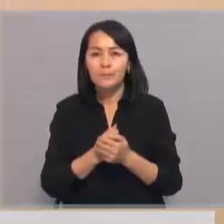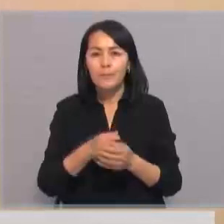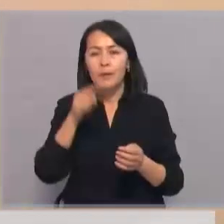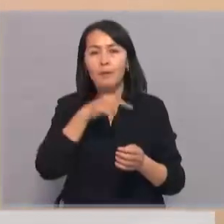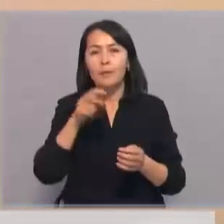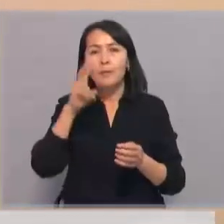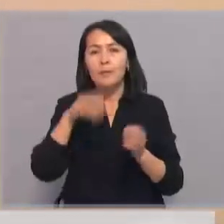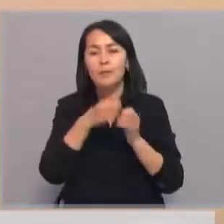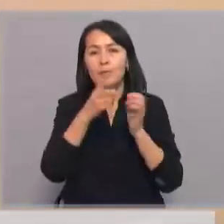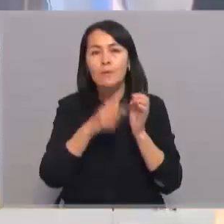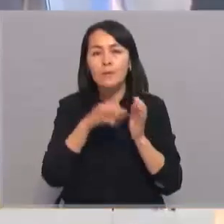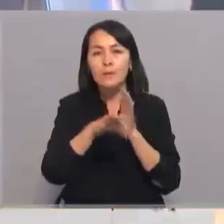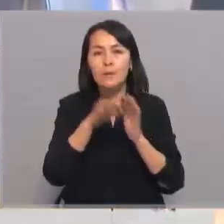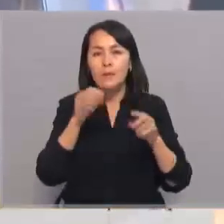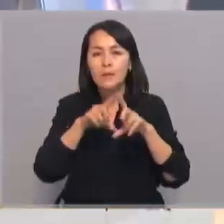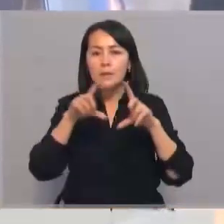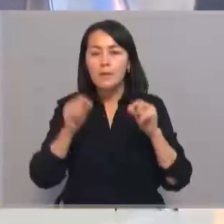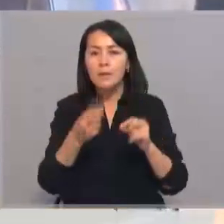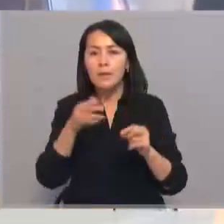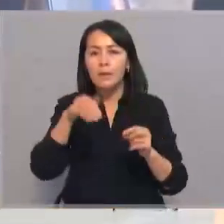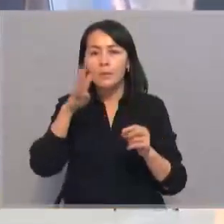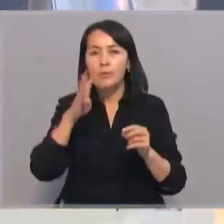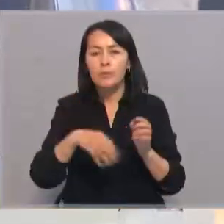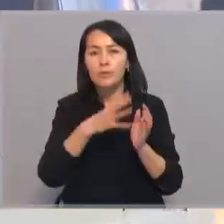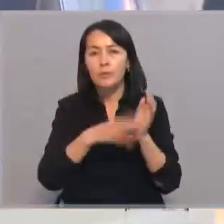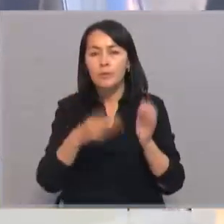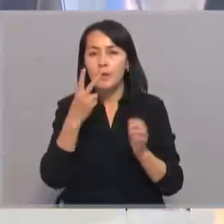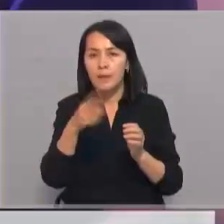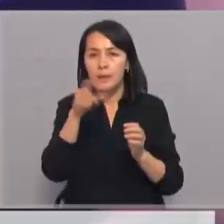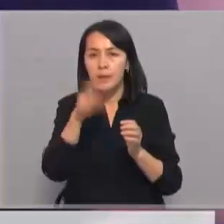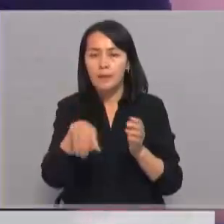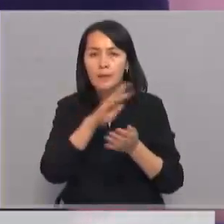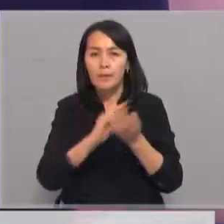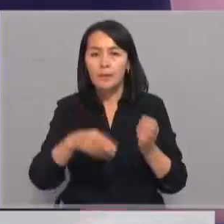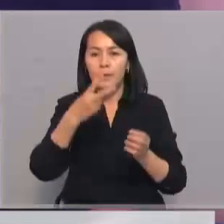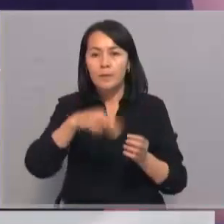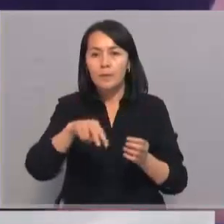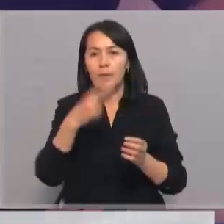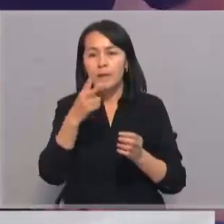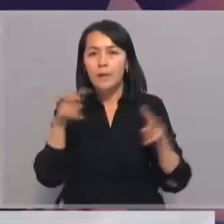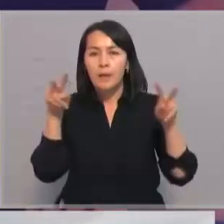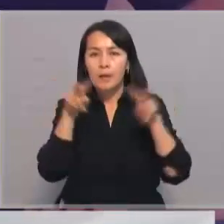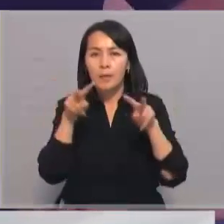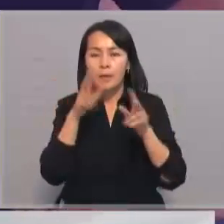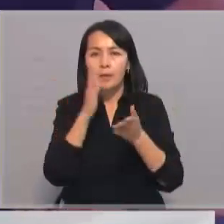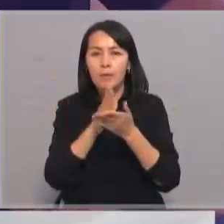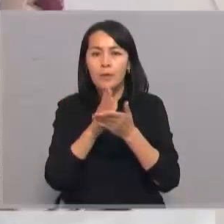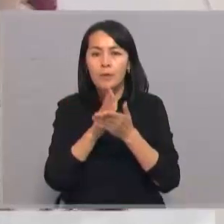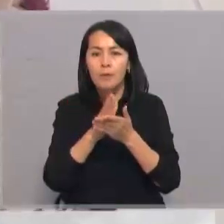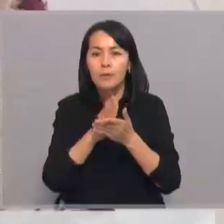Нөмірі 218-ші сайлау учаскесінде 2492 сайлаушы тіркелген, 22 бақылаушы бар. Олардың